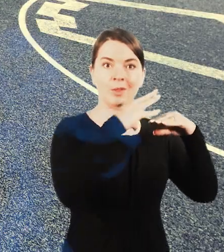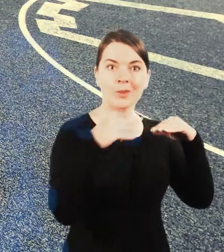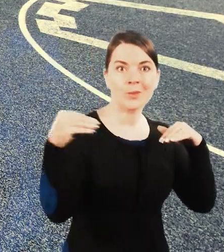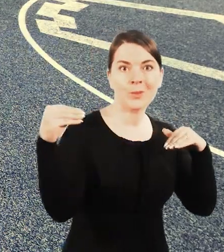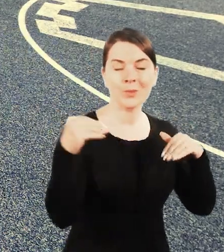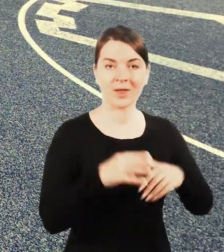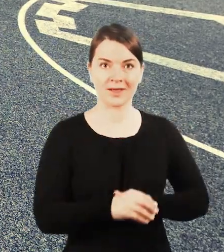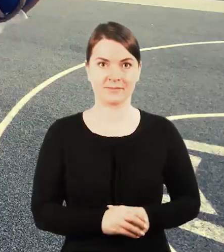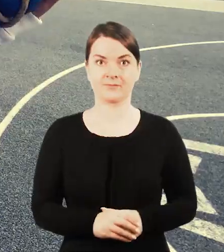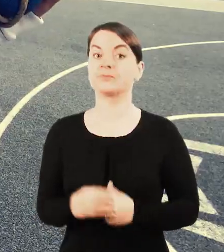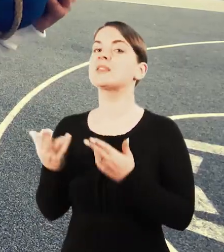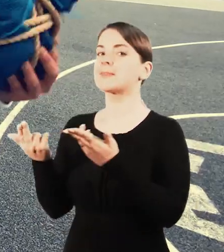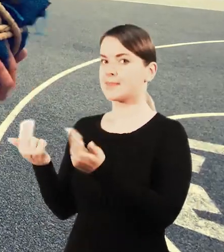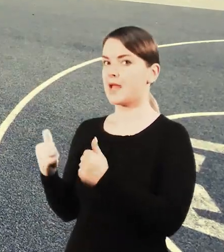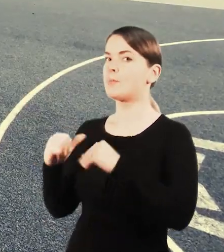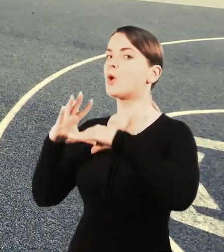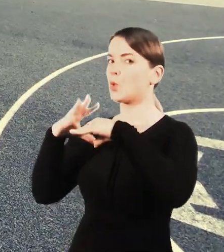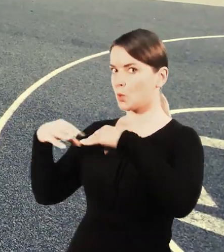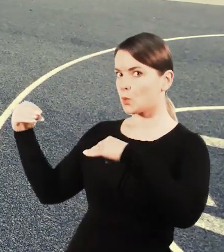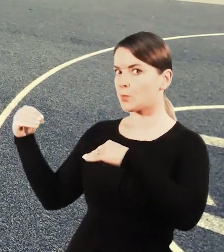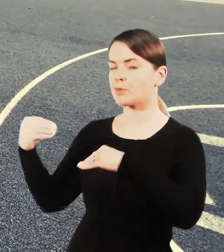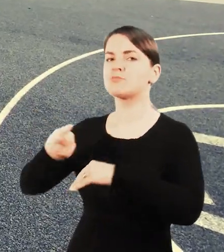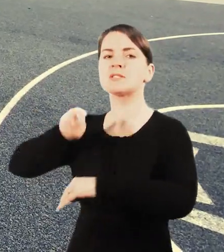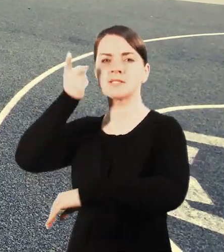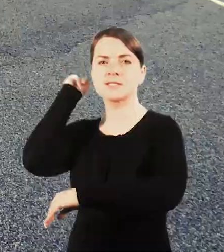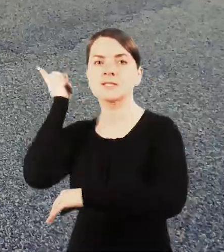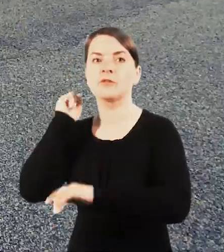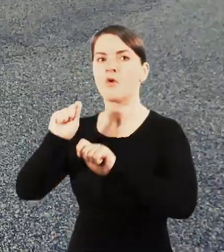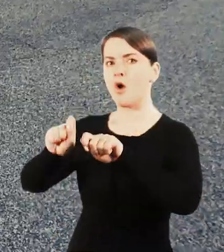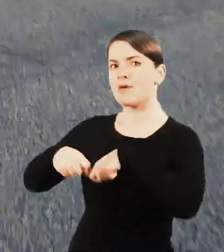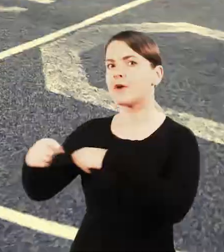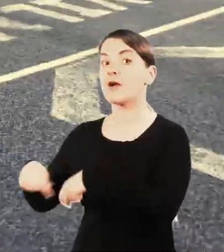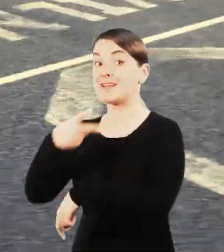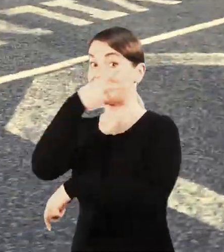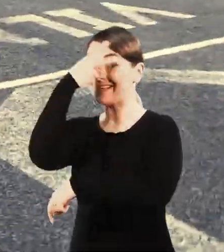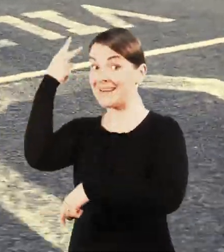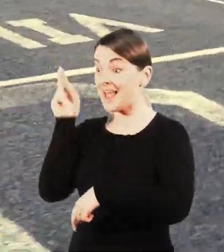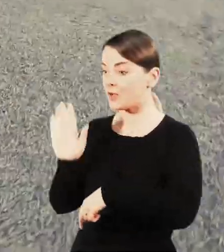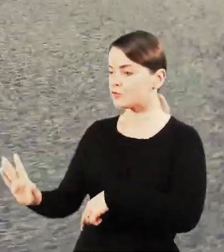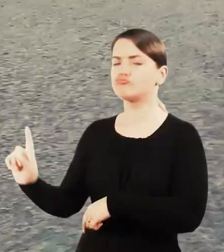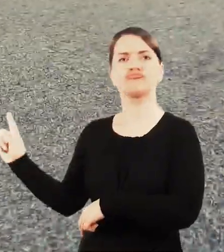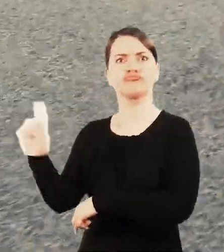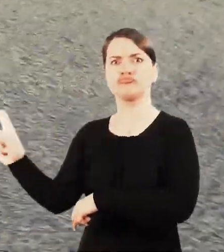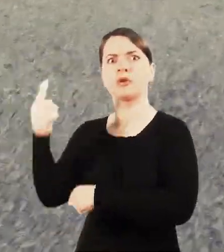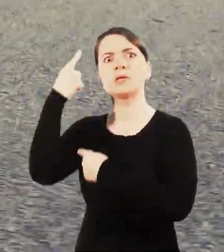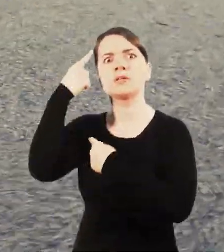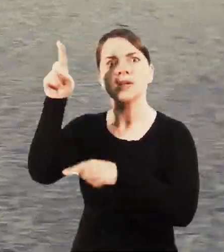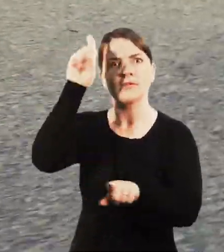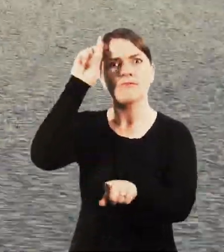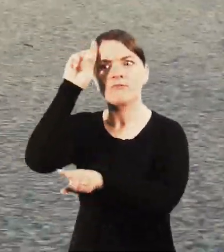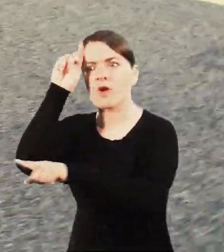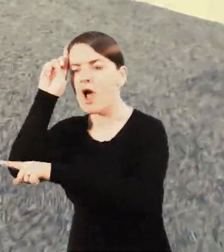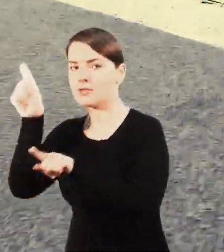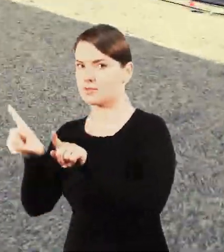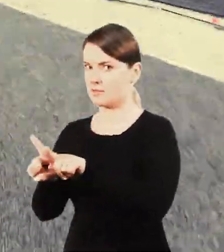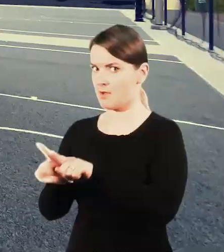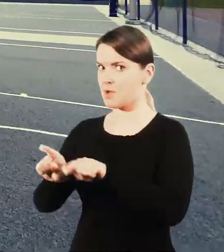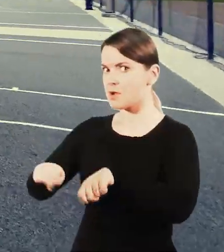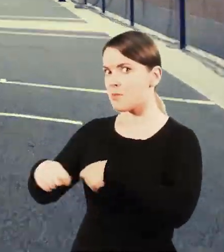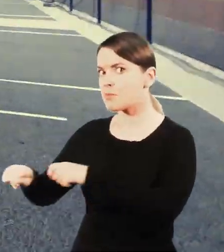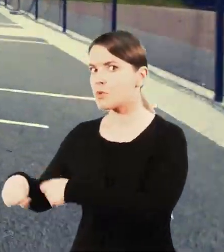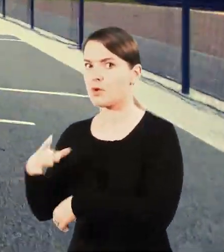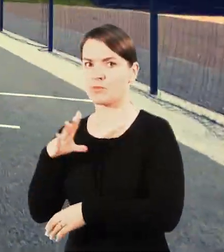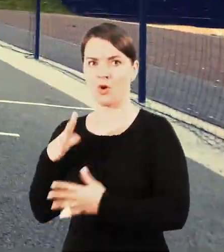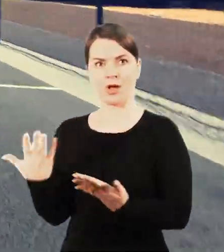klumpės. Taip, klumpės. Seniau jas avėjo ne tik lietuviai, bet ir daugelis vakarų Europos